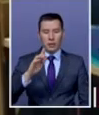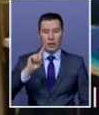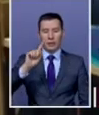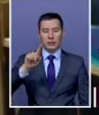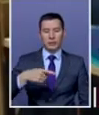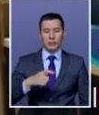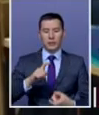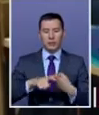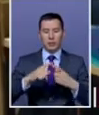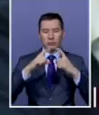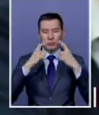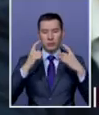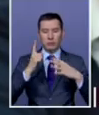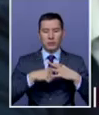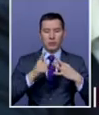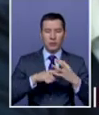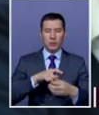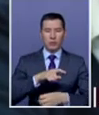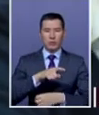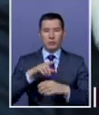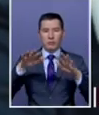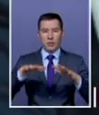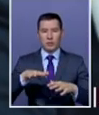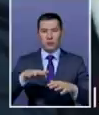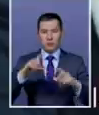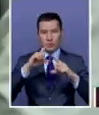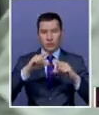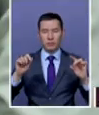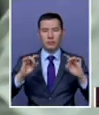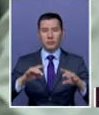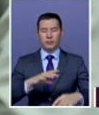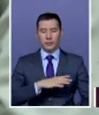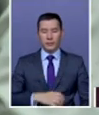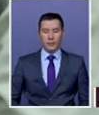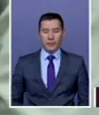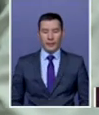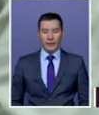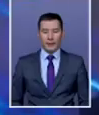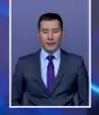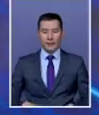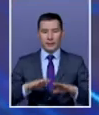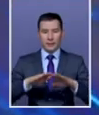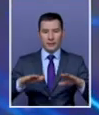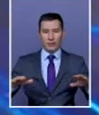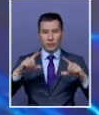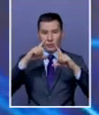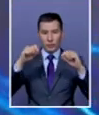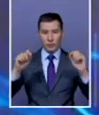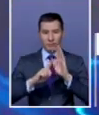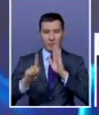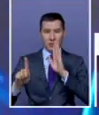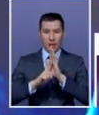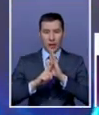по ношению масок и перчаток в дежурных классах, школах объяснили в Минздраве. Перчатки детям одевать не обязательно.